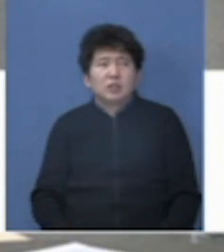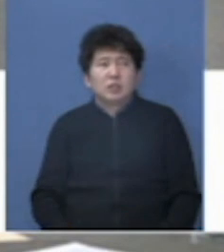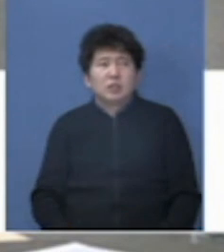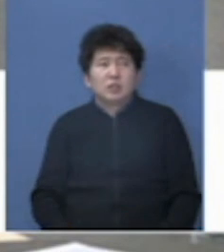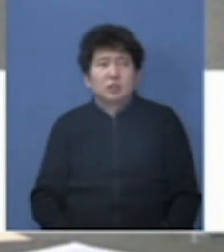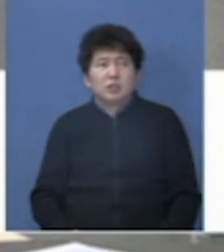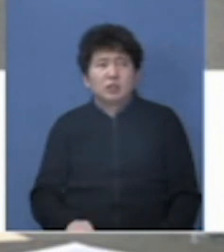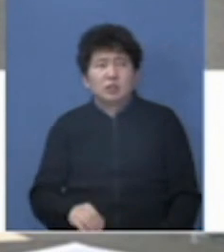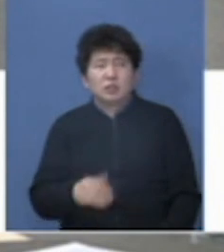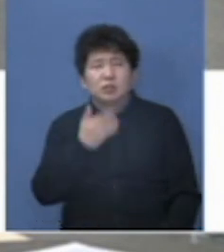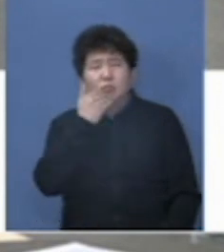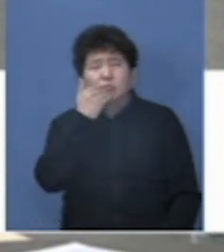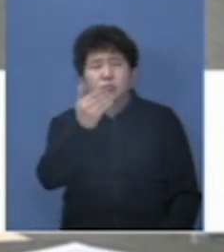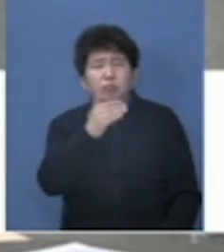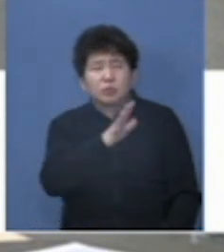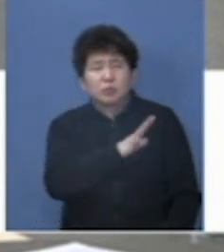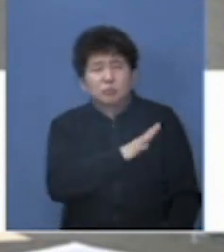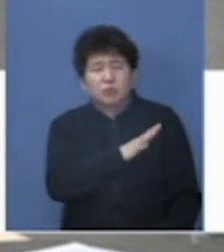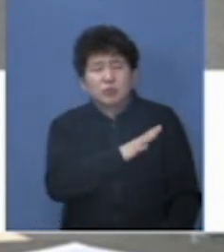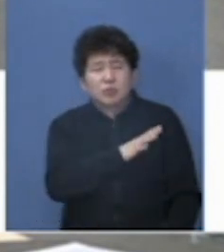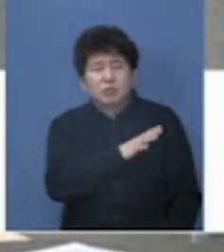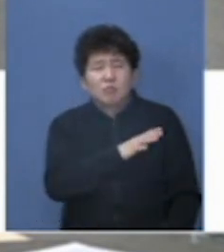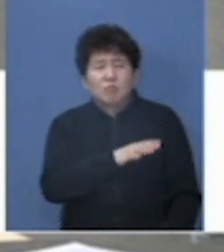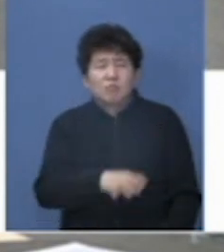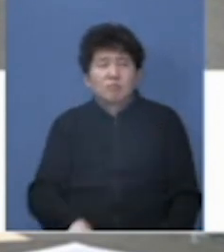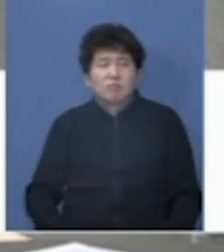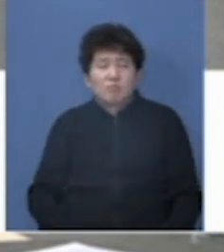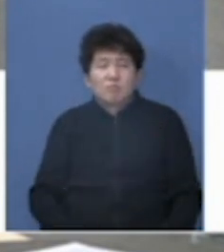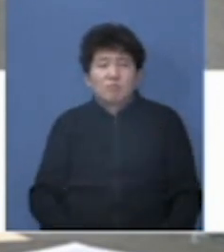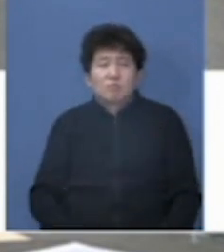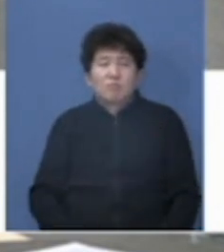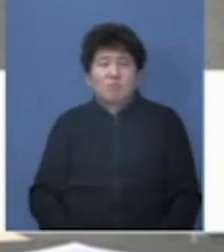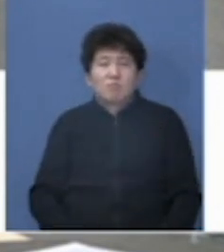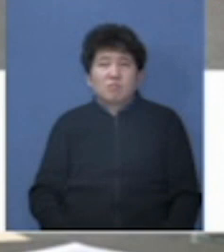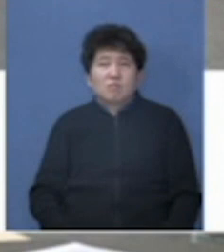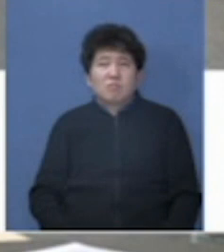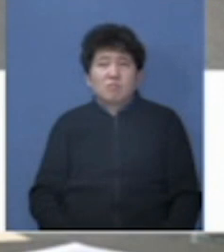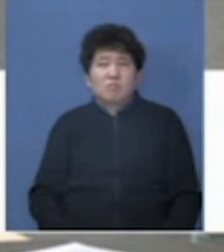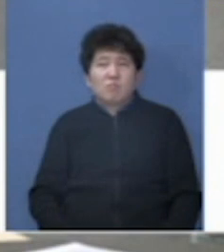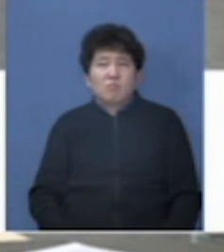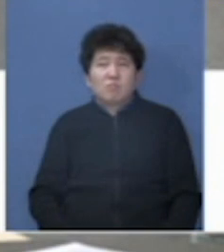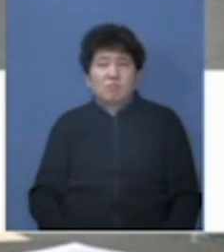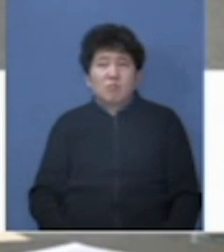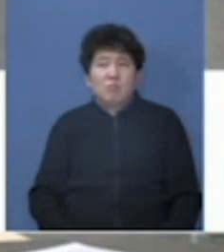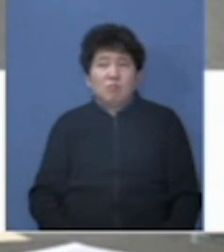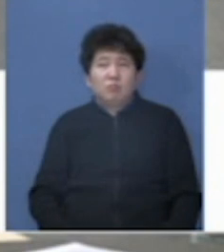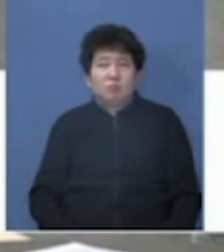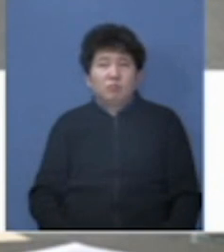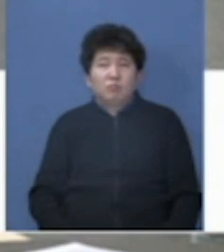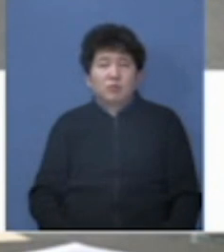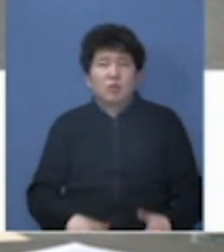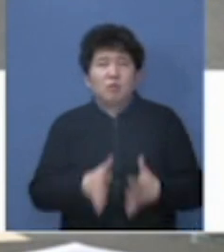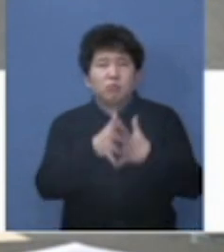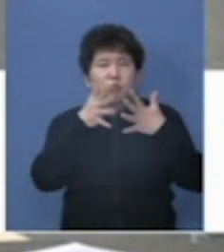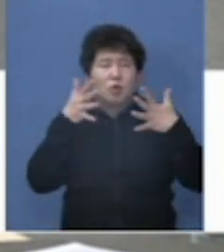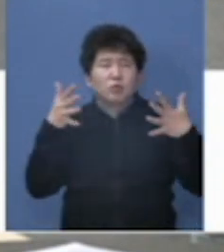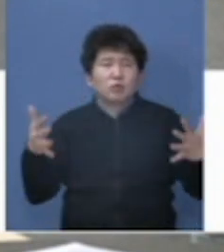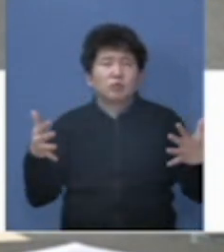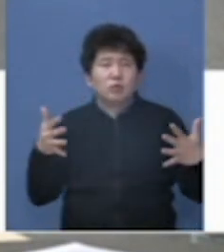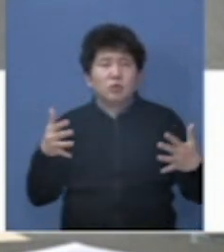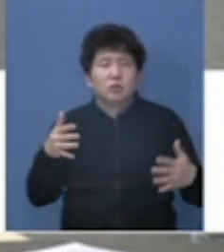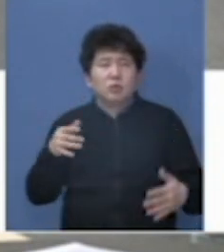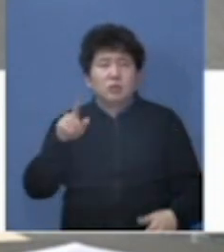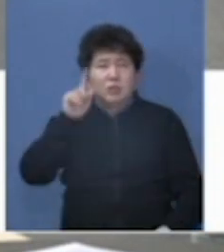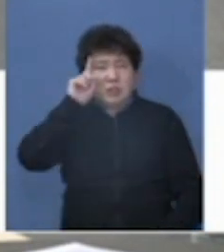жүргізген болатын. Міне сол талдау қарастырылды. Мұнтанда талдау көрсеткенде енді басым көпшілігі сол